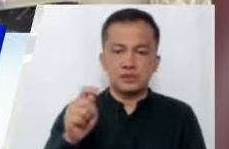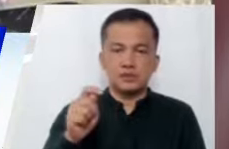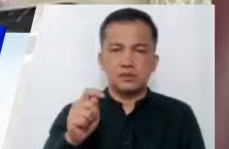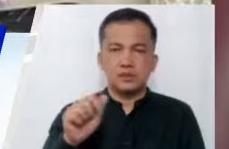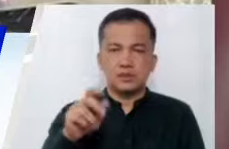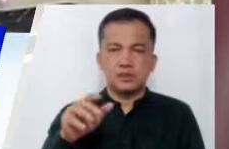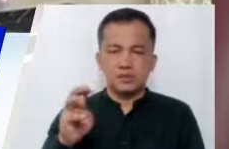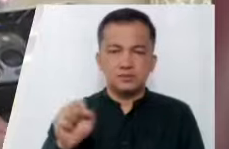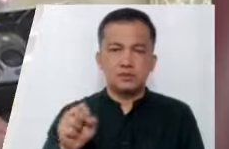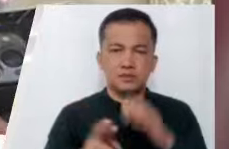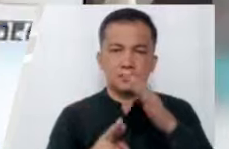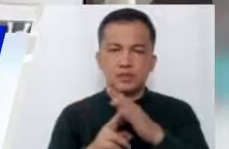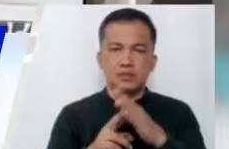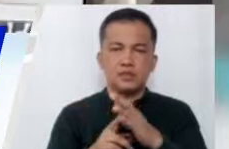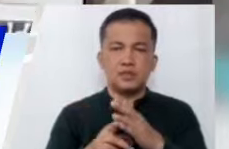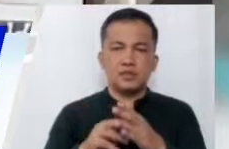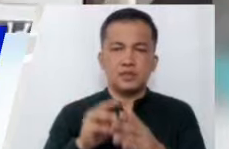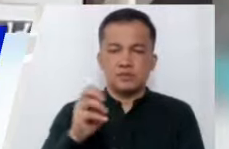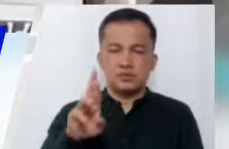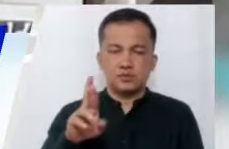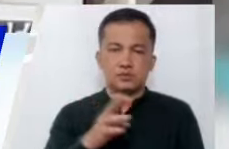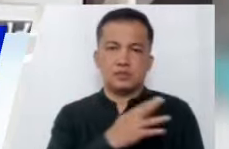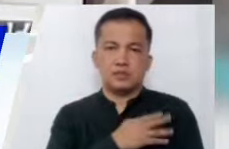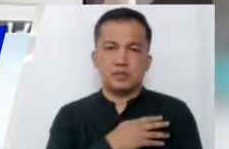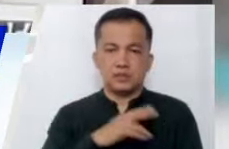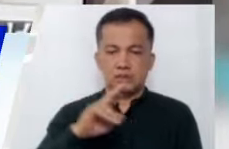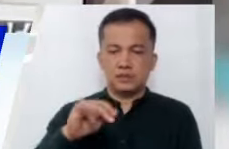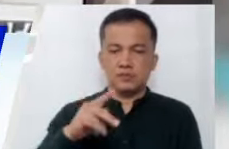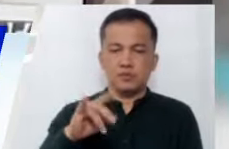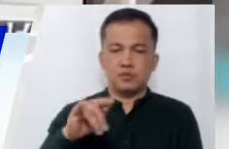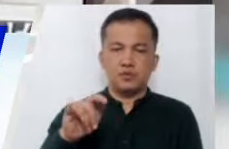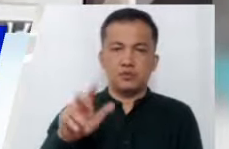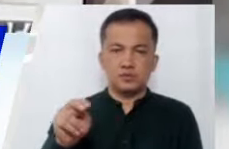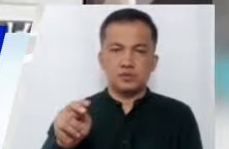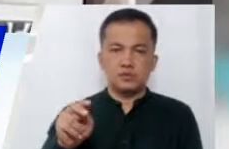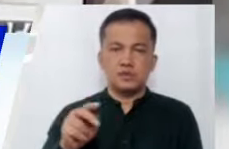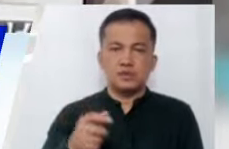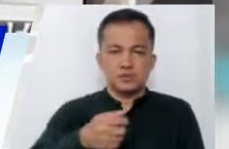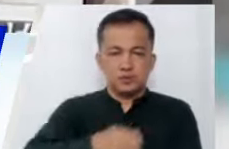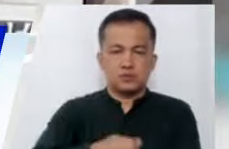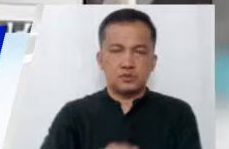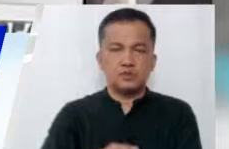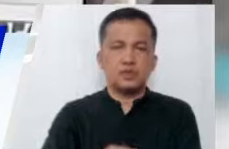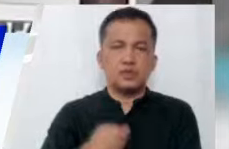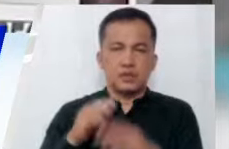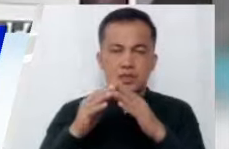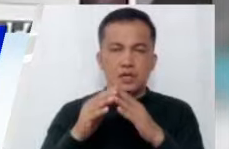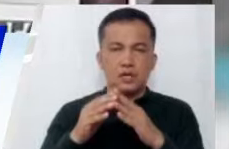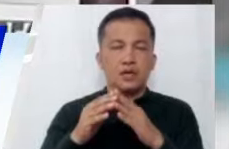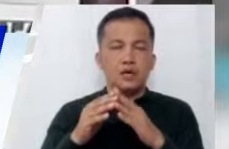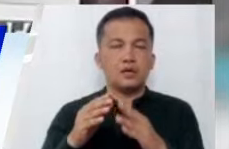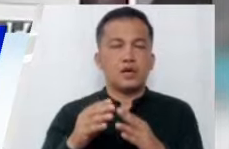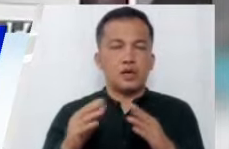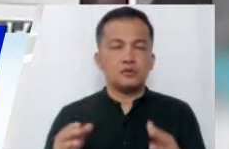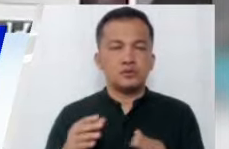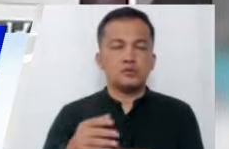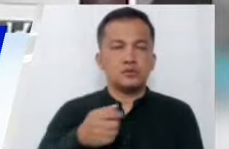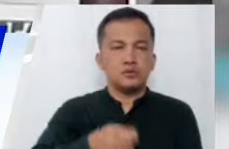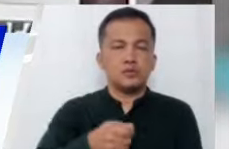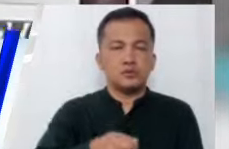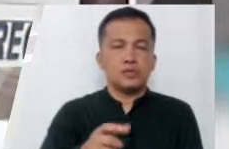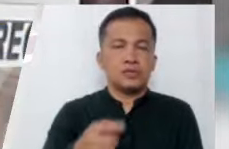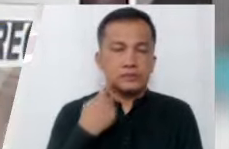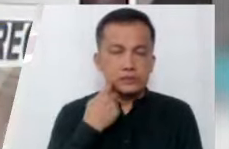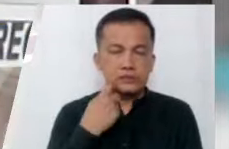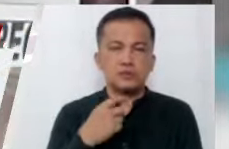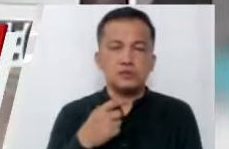Major General Napoleon Taas sa pagdinig ng House Committee on Good Government and Public Accountability kanina. Apat lang ho yung taong pumasok